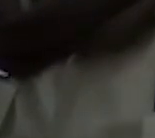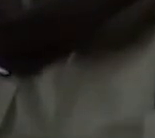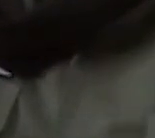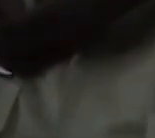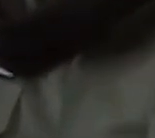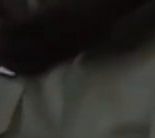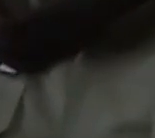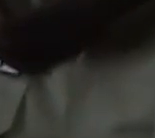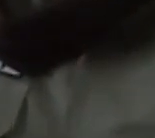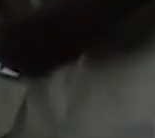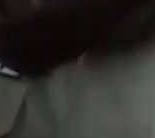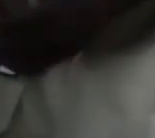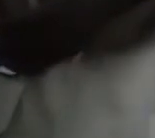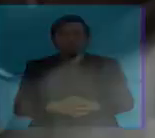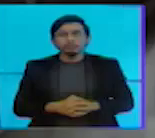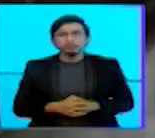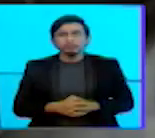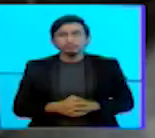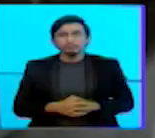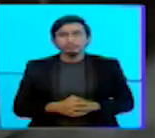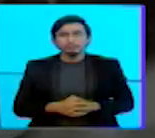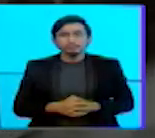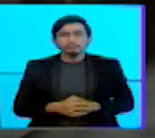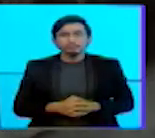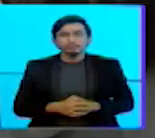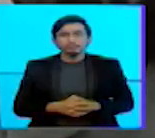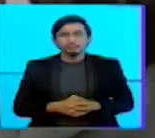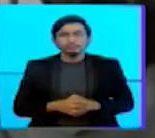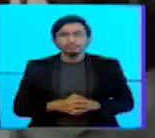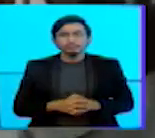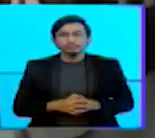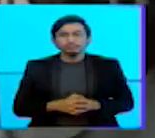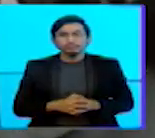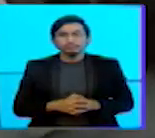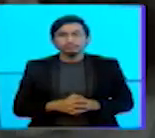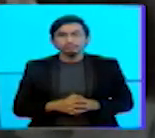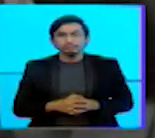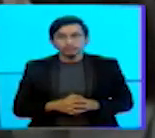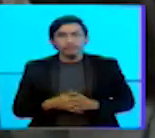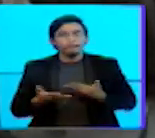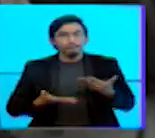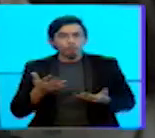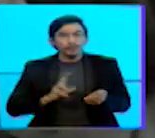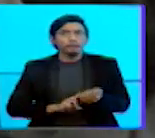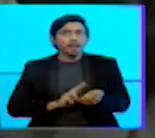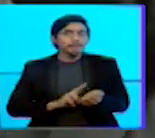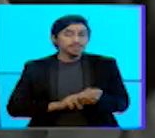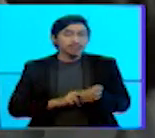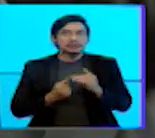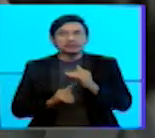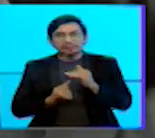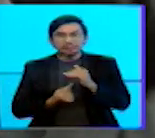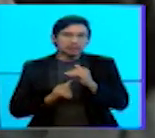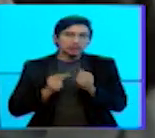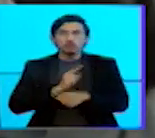dari keluarga masuk ke ruang isolasi mungkin ada stresnya juga kayak seperti itu ya. Kita langsung kita giring lagi ke